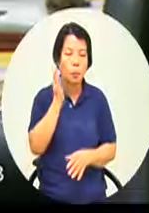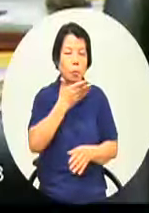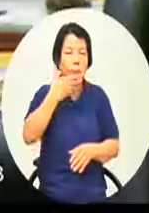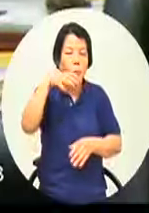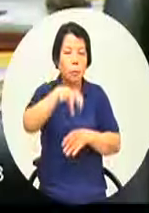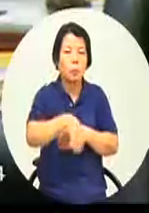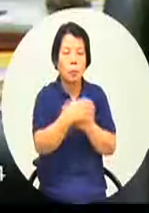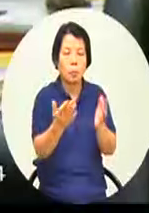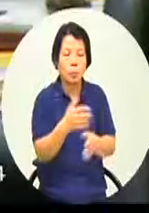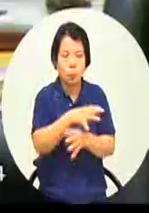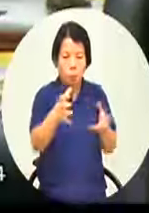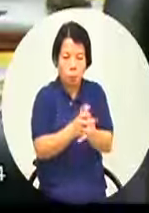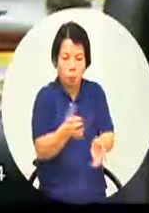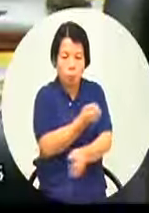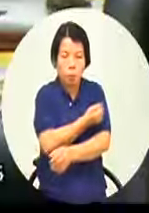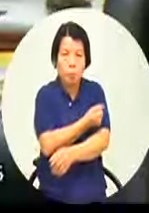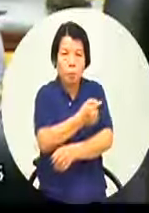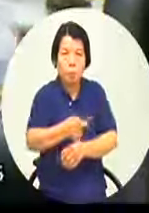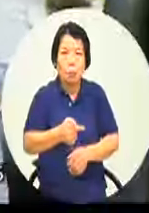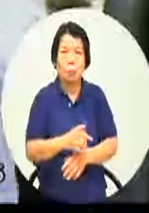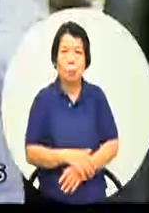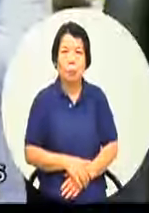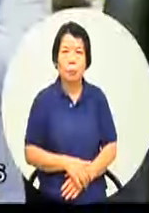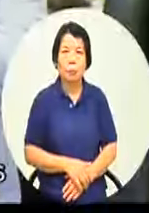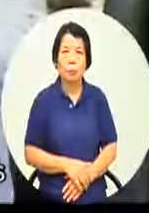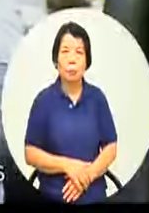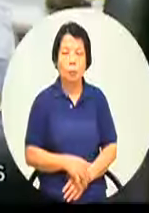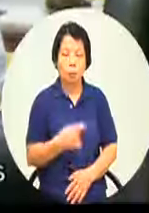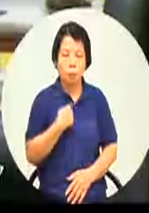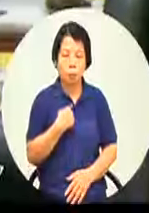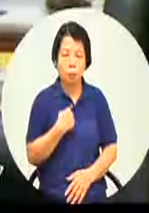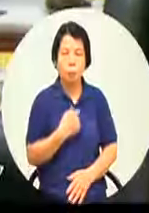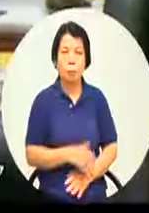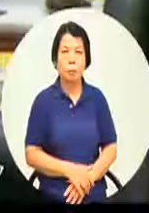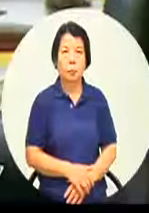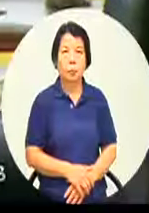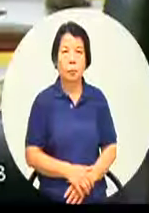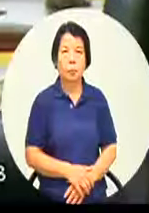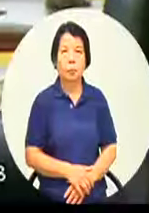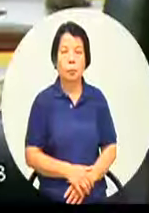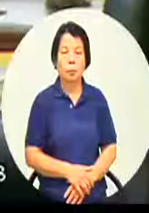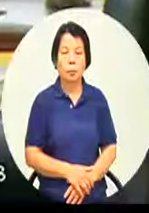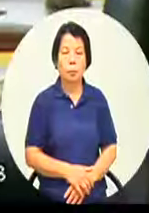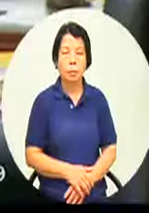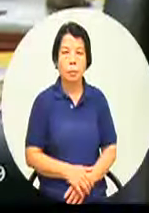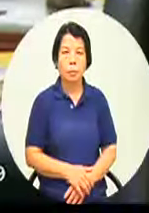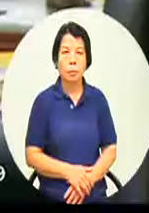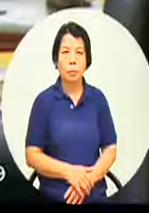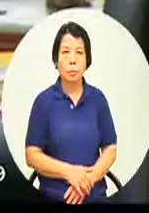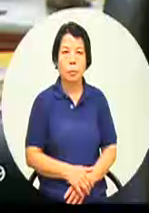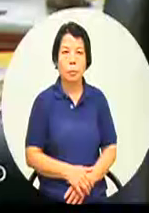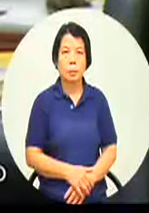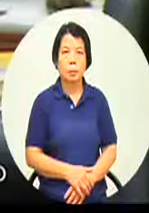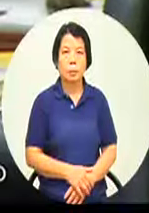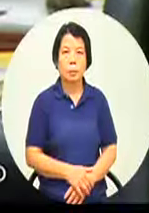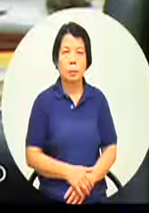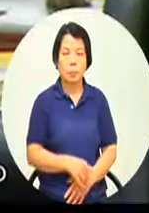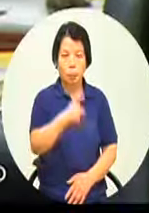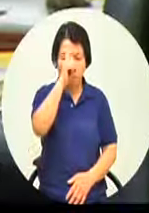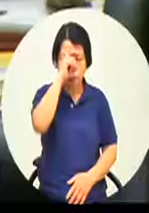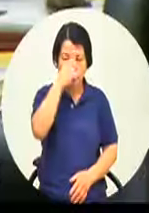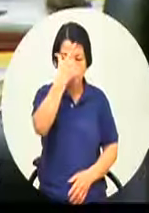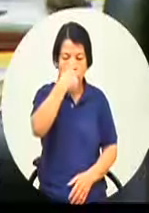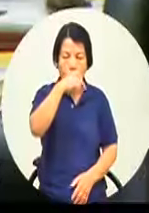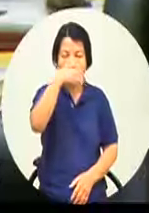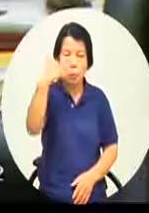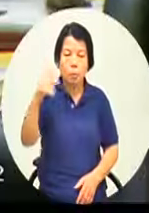队非常辛苦，大家拢辛苦了。所以本席是希望说我们在我们凤山的水利